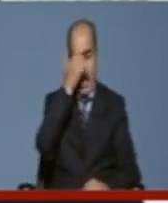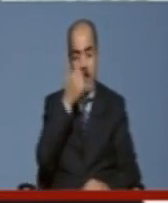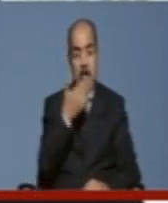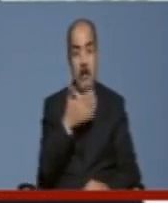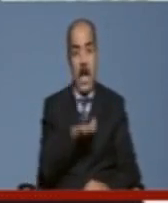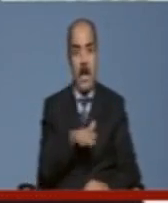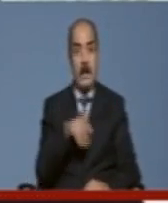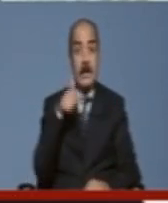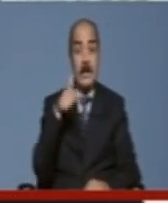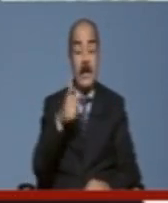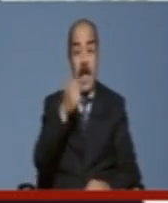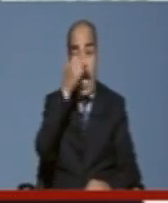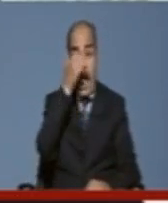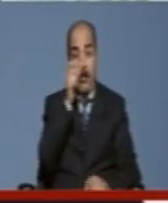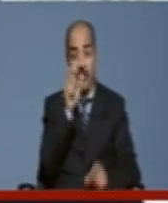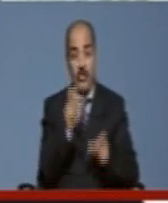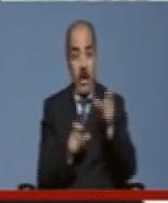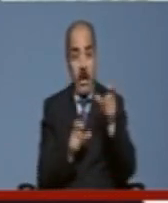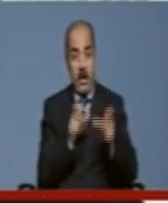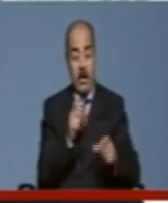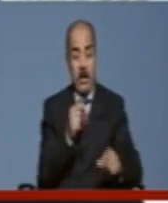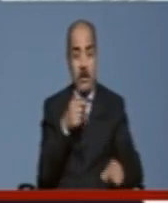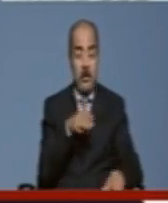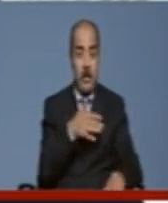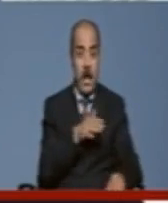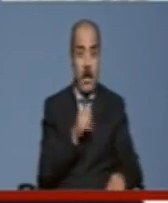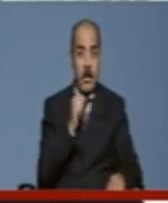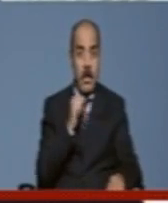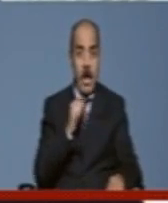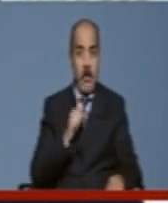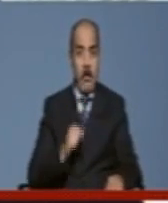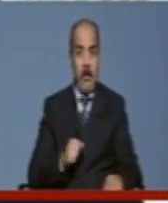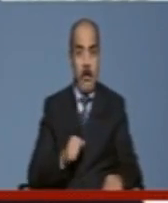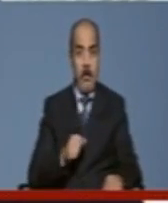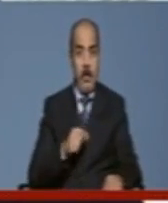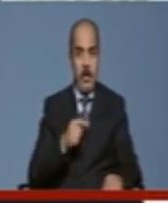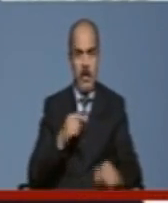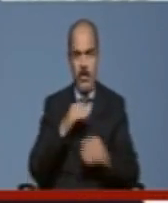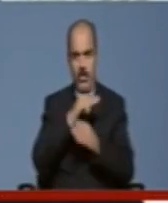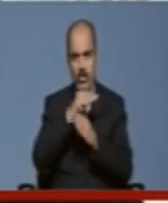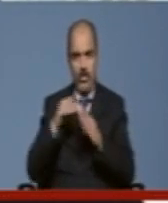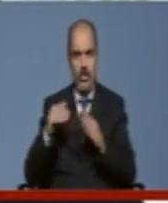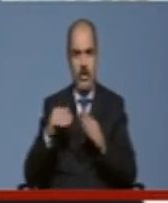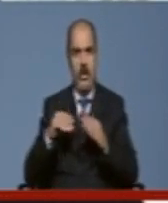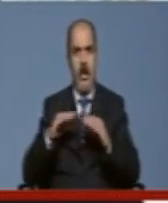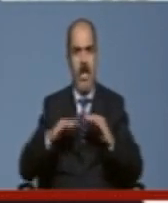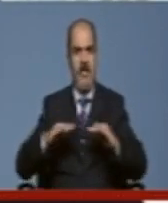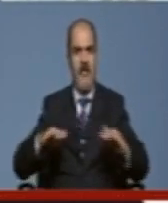6000 من المدنيين سقطوا حتى الان، نصفهم تقريبا من الاطفال،